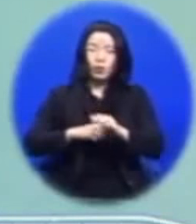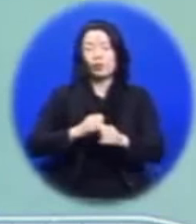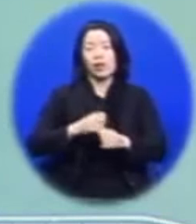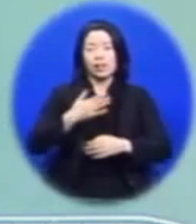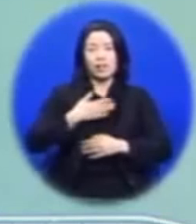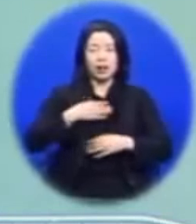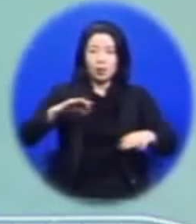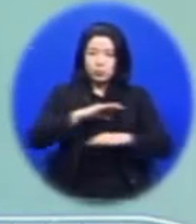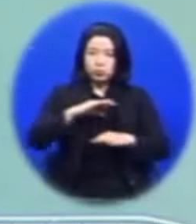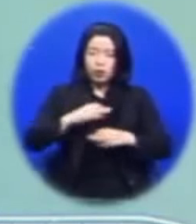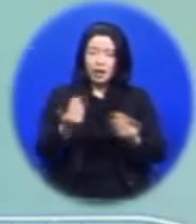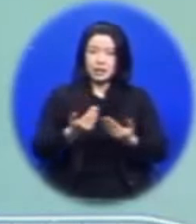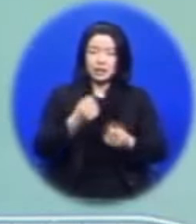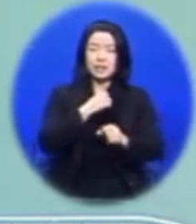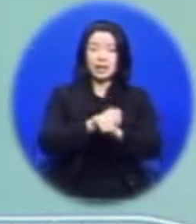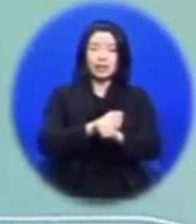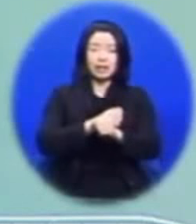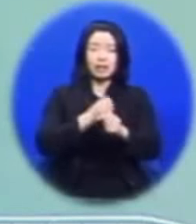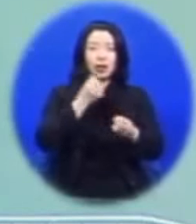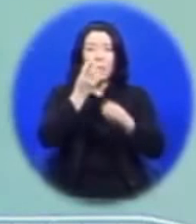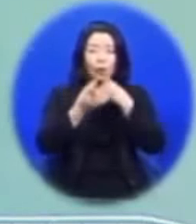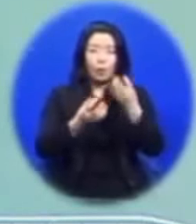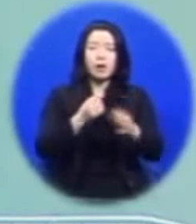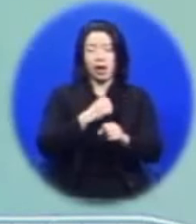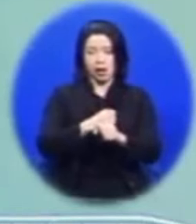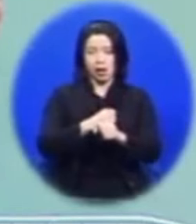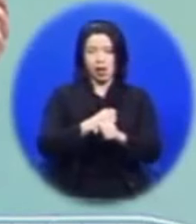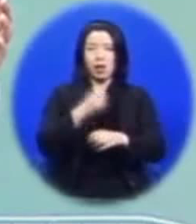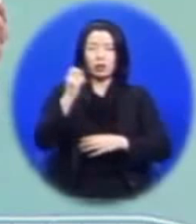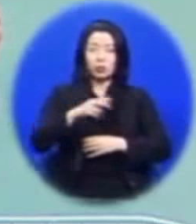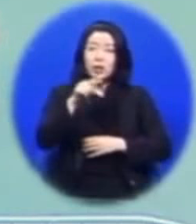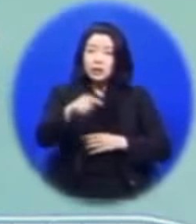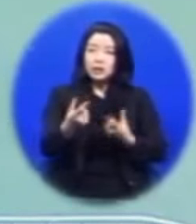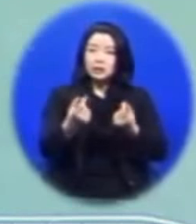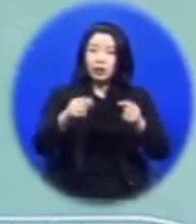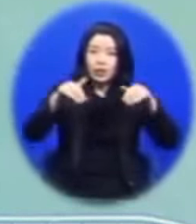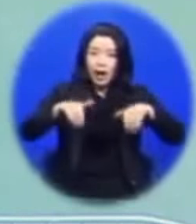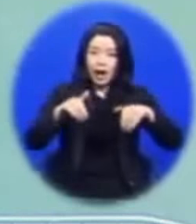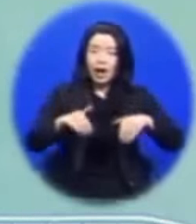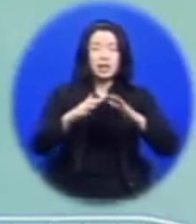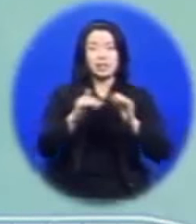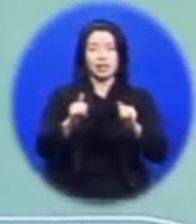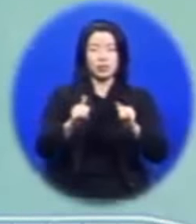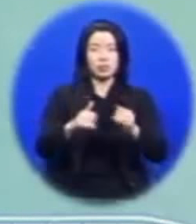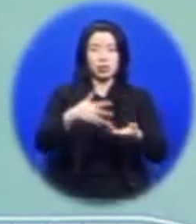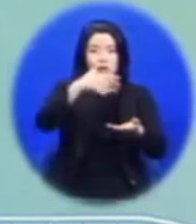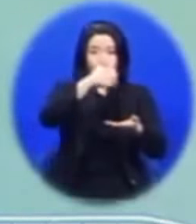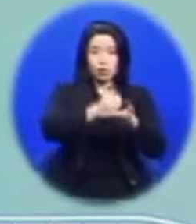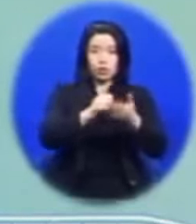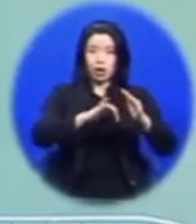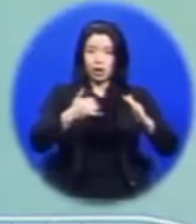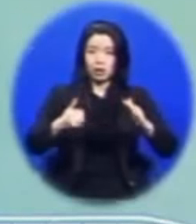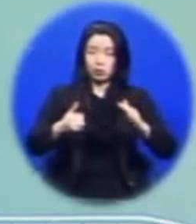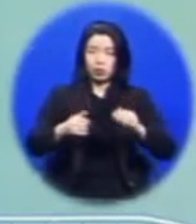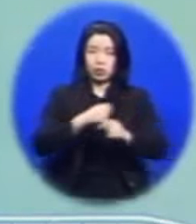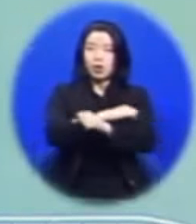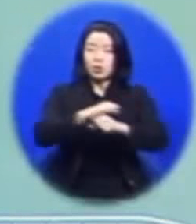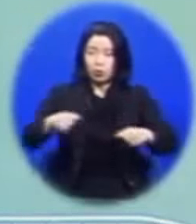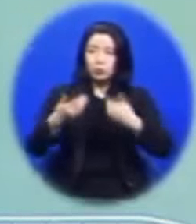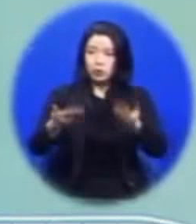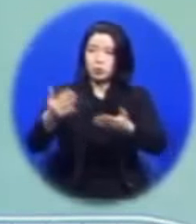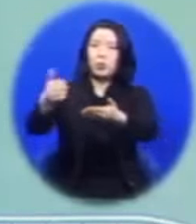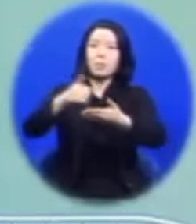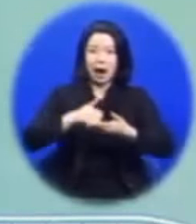부정한 일을 했다는 고백을 하고 그런 하인을 또 그 주인과 가족들이 용서해 받아들이는